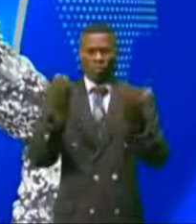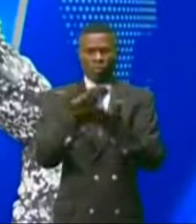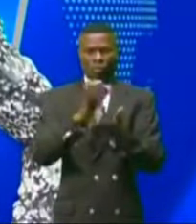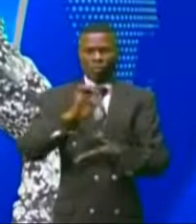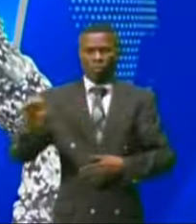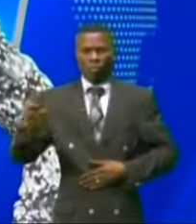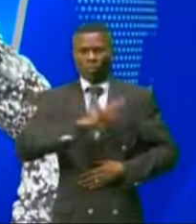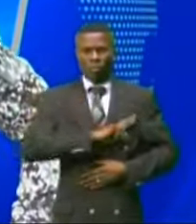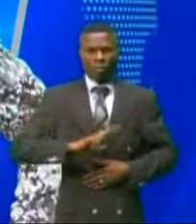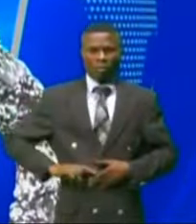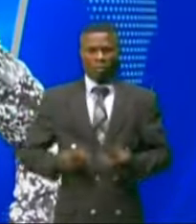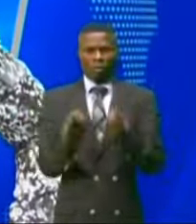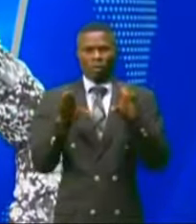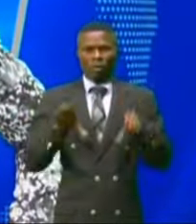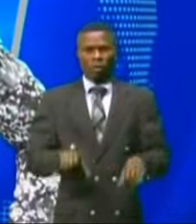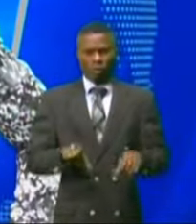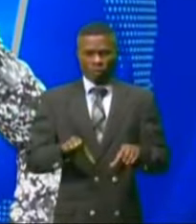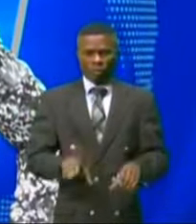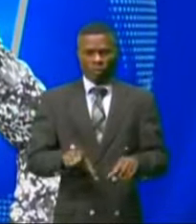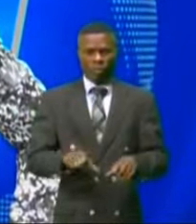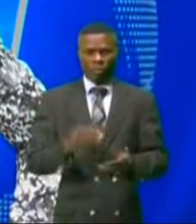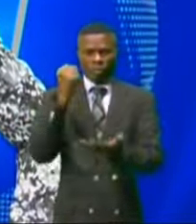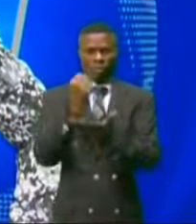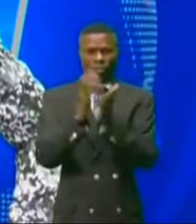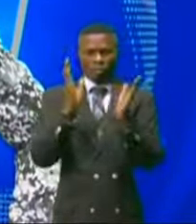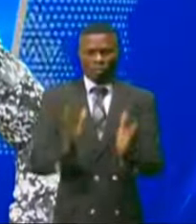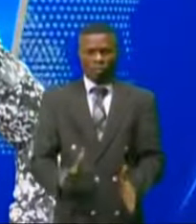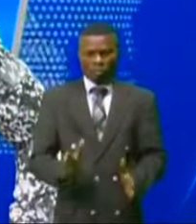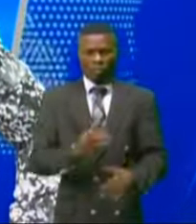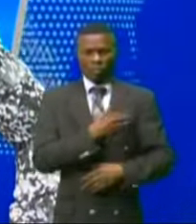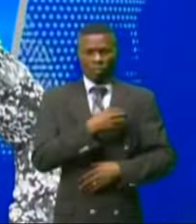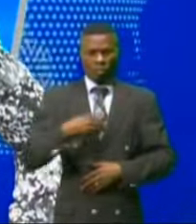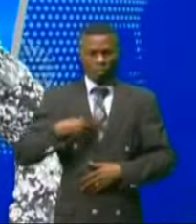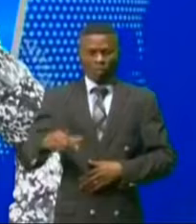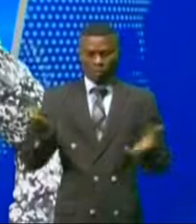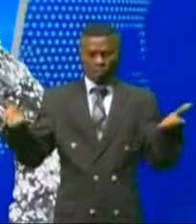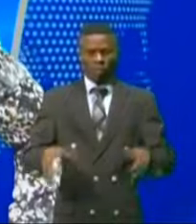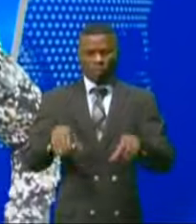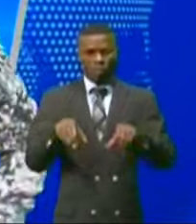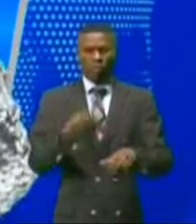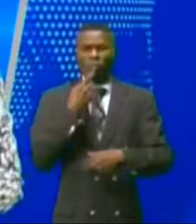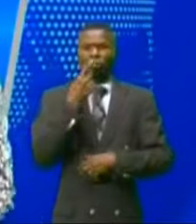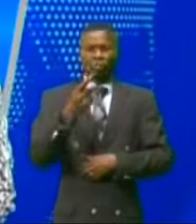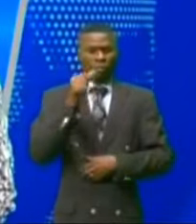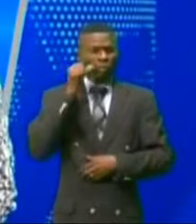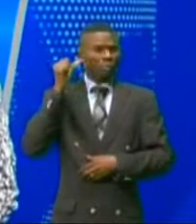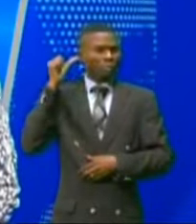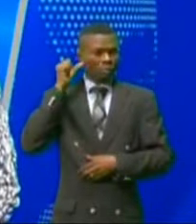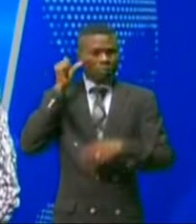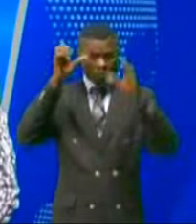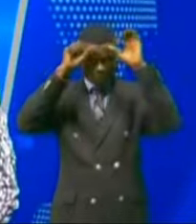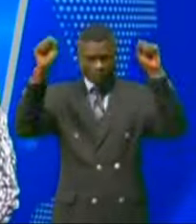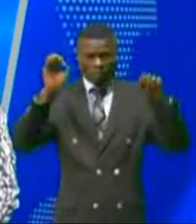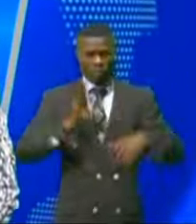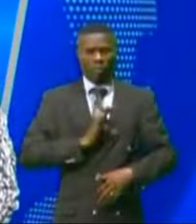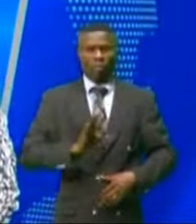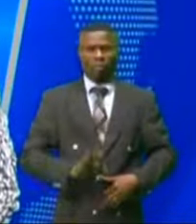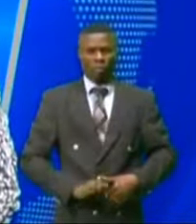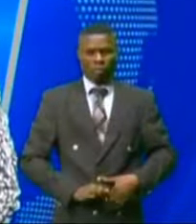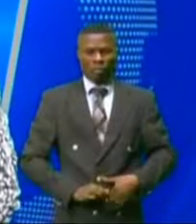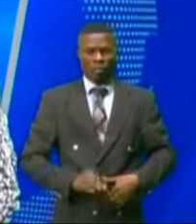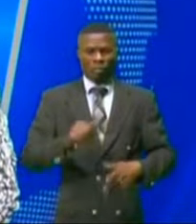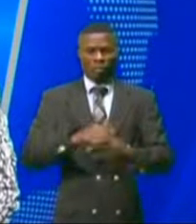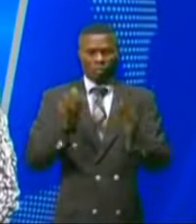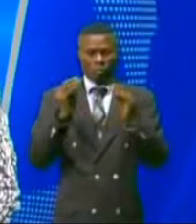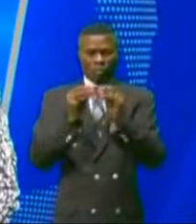de la République démocratique du Congo. L'ambassadrice de ce pays en RDC l'a dit au chef de l'État Félix-Antoine Tshisekedi Tshilombo au